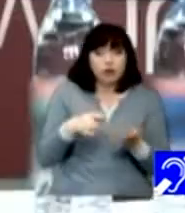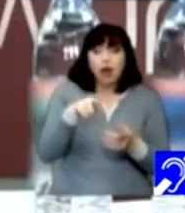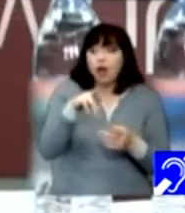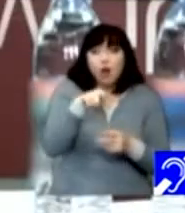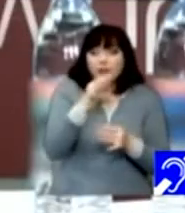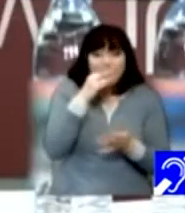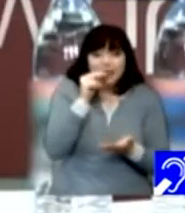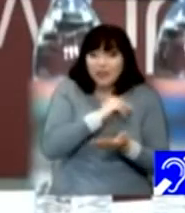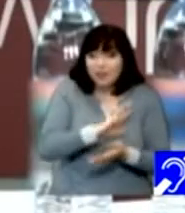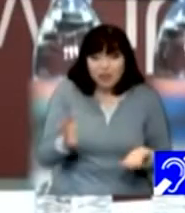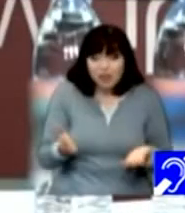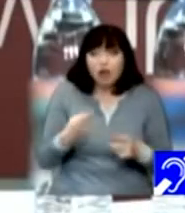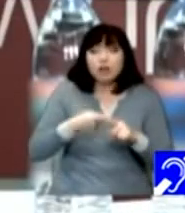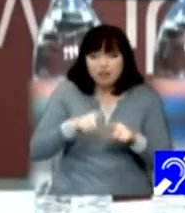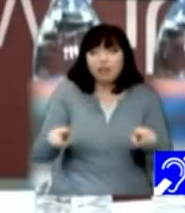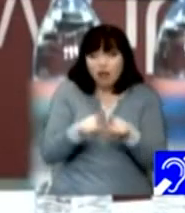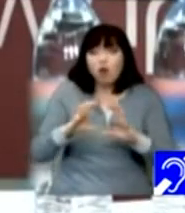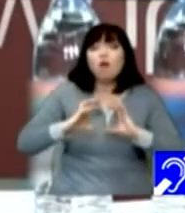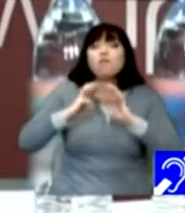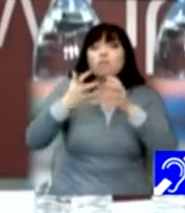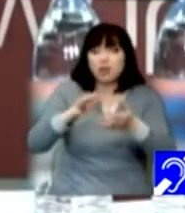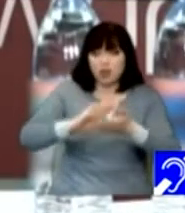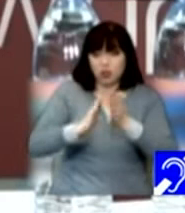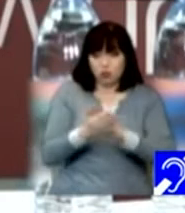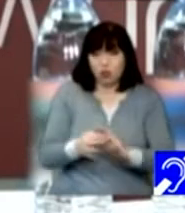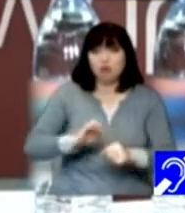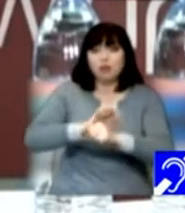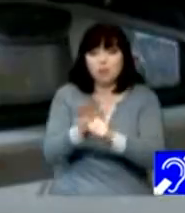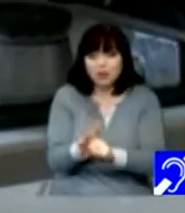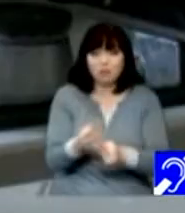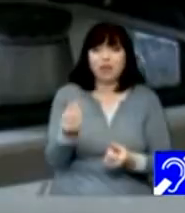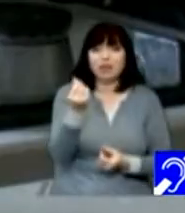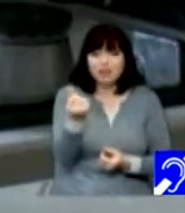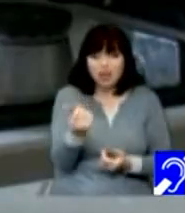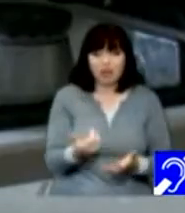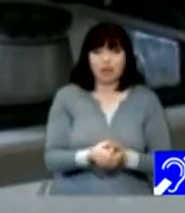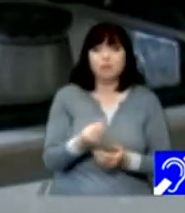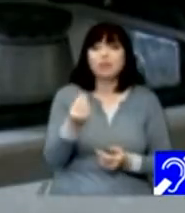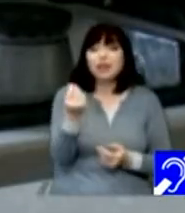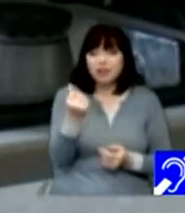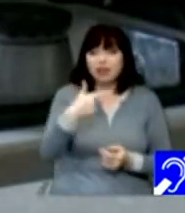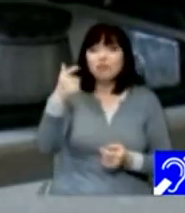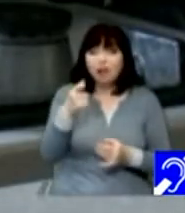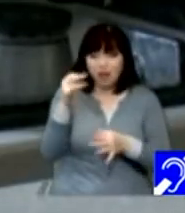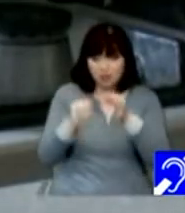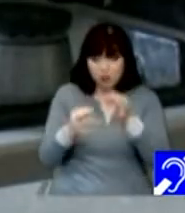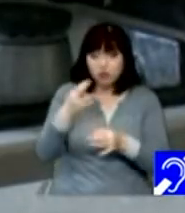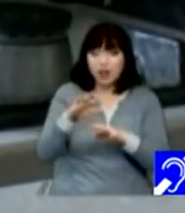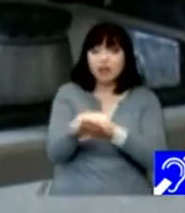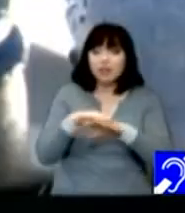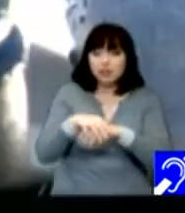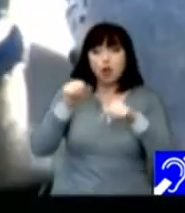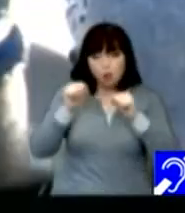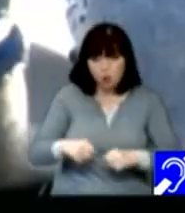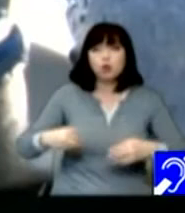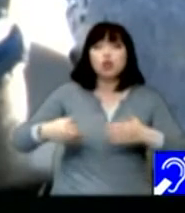generat. Sunt crize globale și criza pandemică și criza prețurilor. Tarifele la gazele naturale pentru populație pot